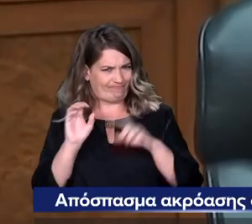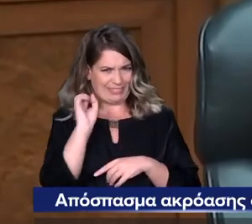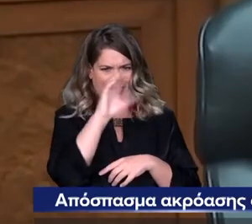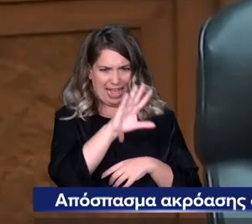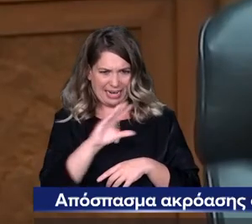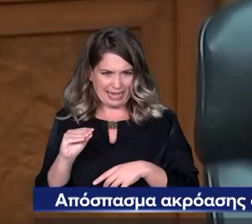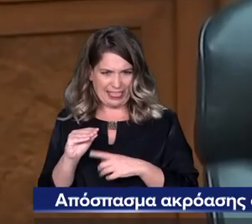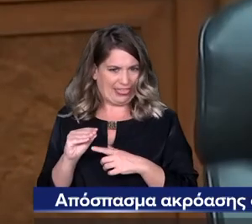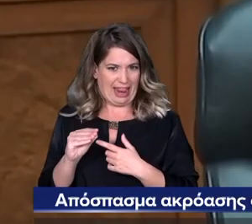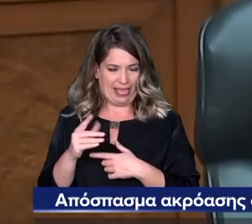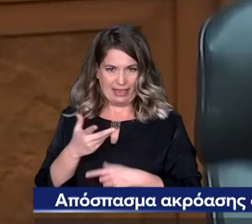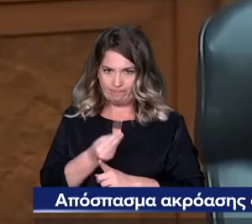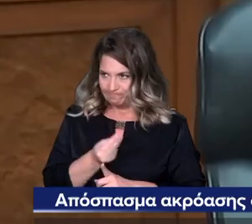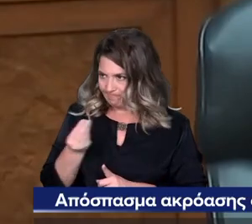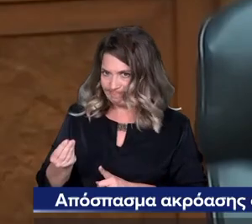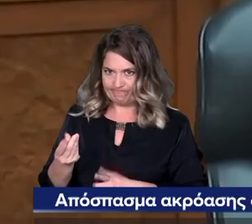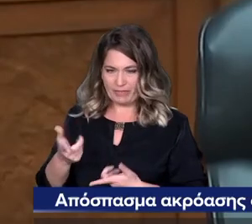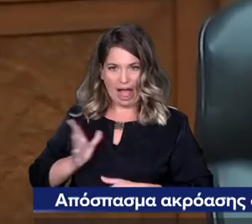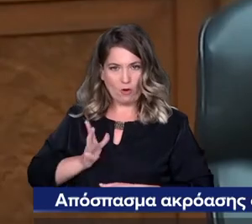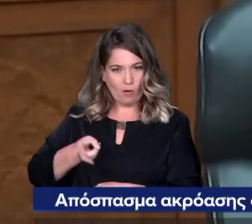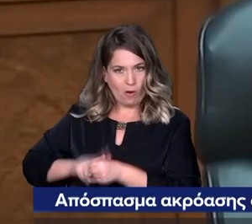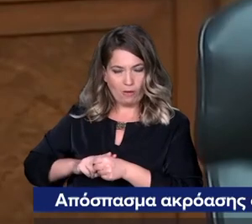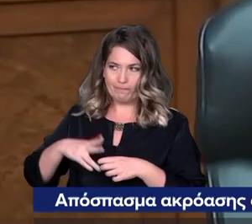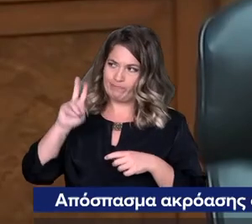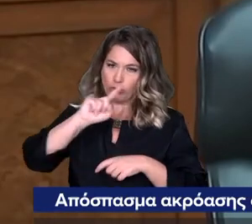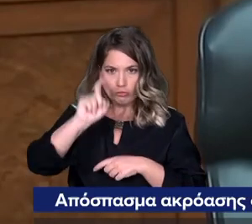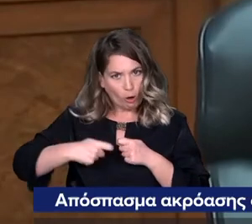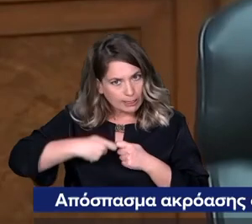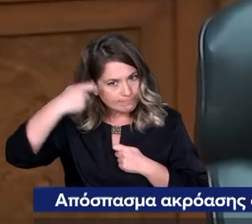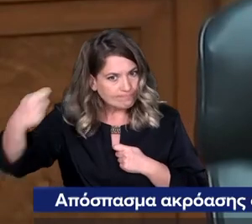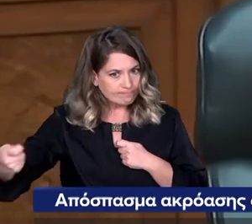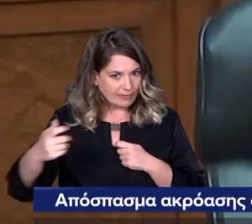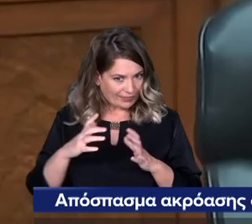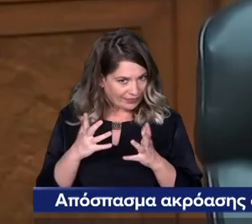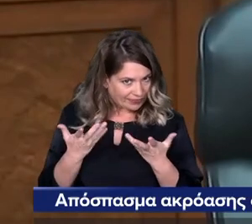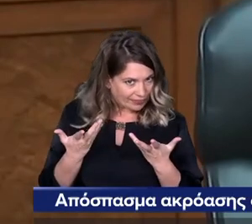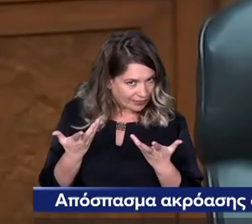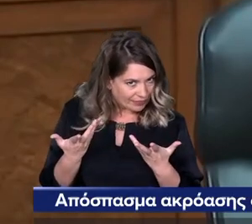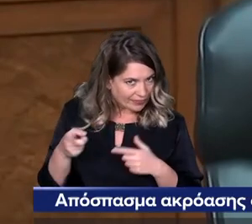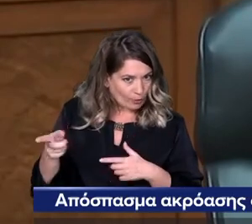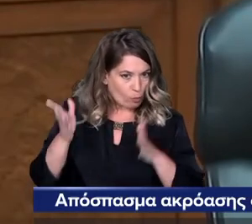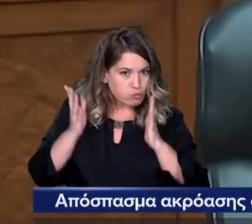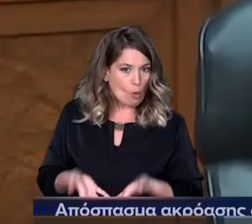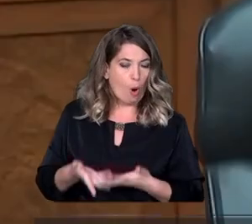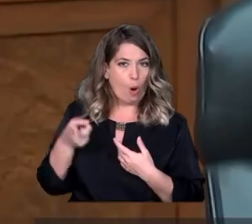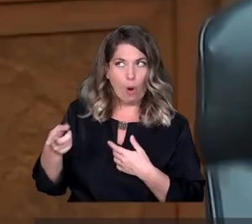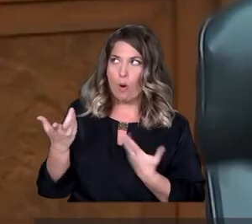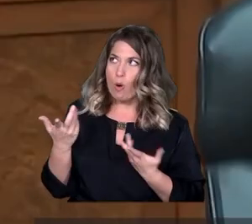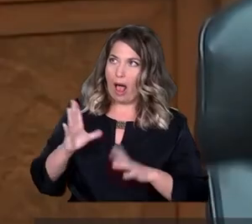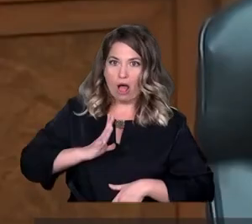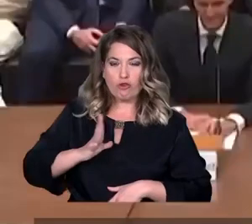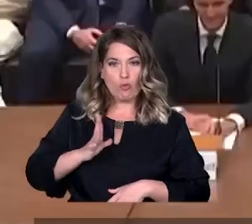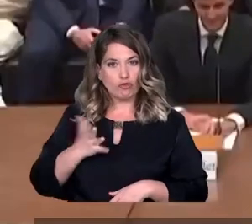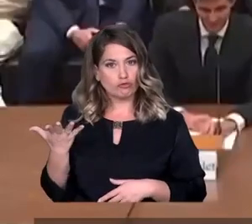material, potentially for the enhancement of human capabilities, hybrids. Are any of you familiar with that, yes